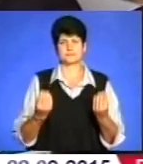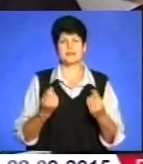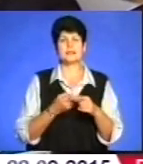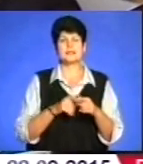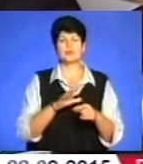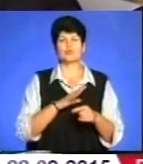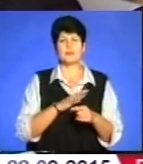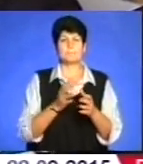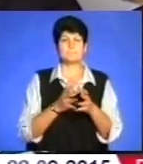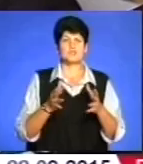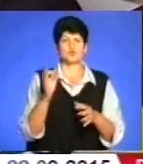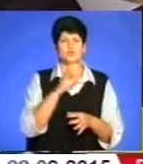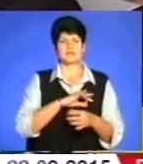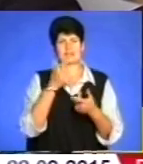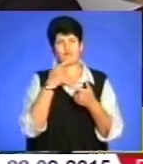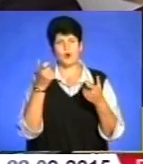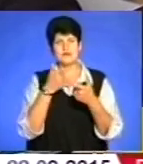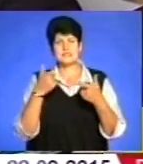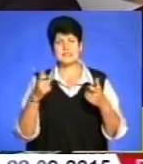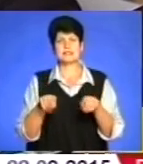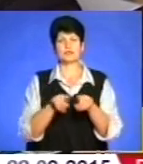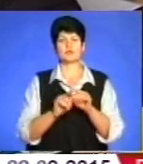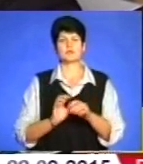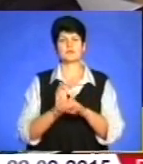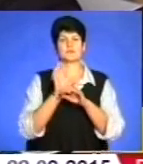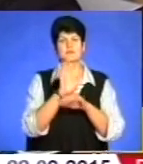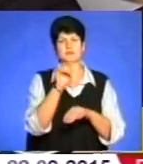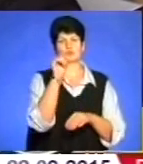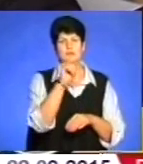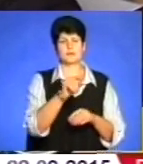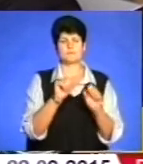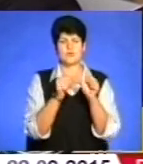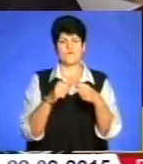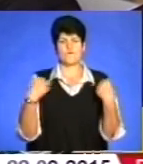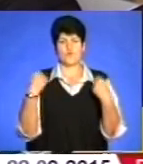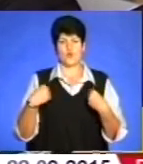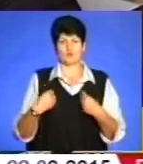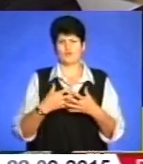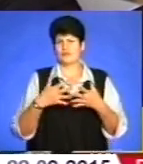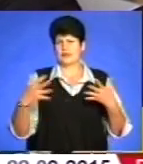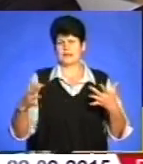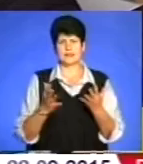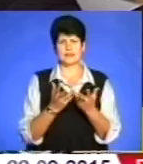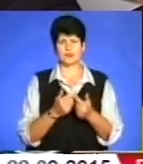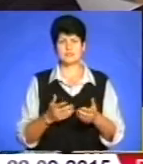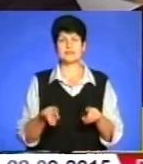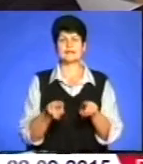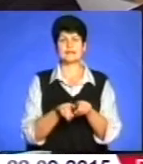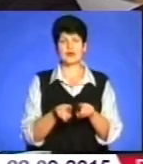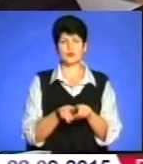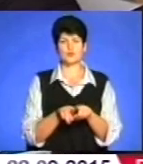була інформаційною. Також ми відвезли туди ще форму в великій кількості. Так само